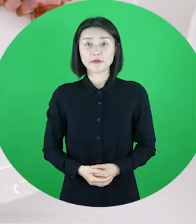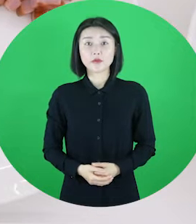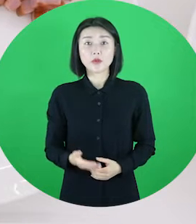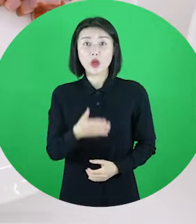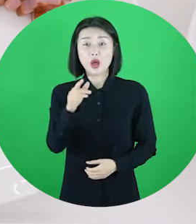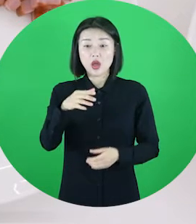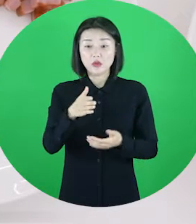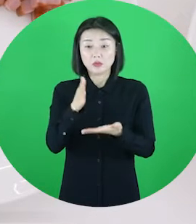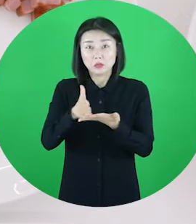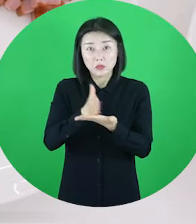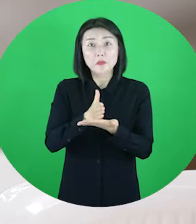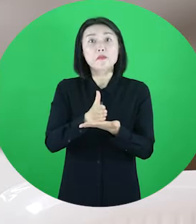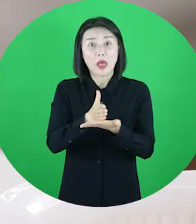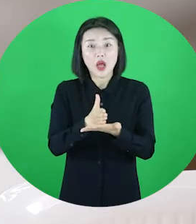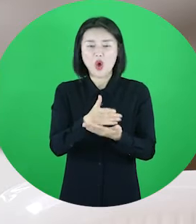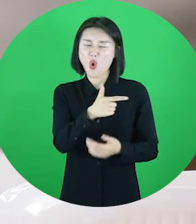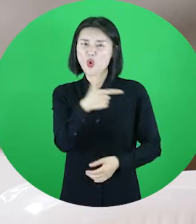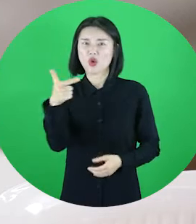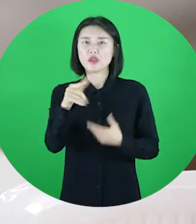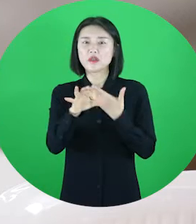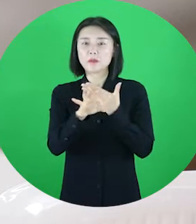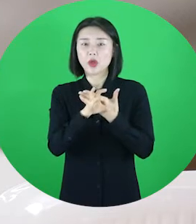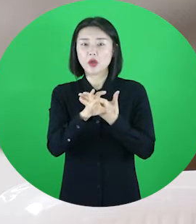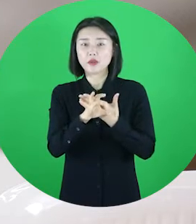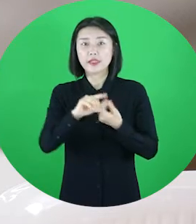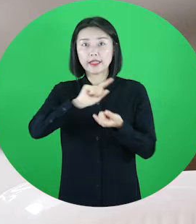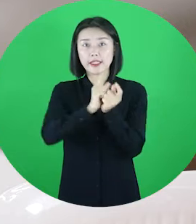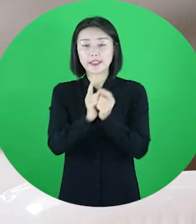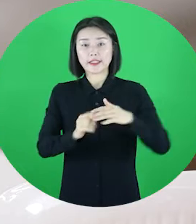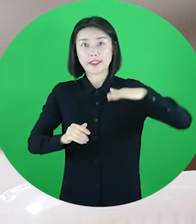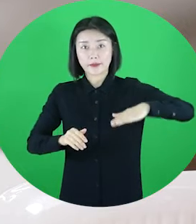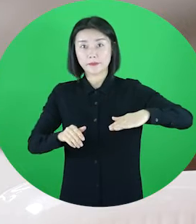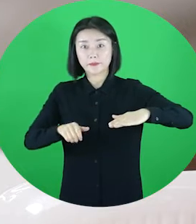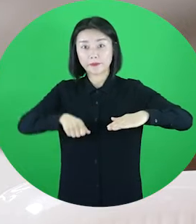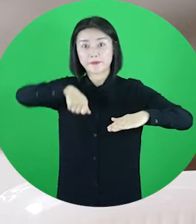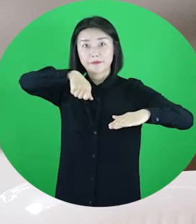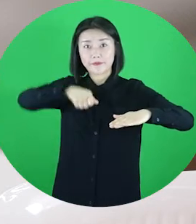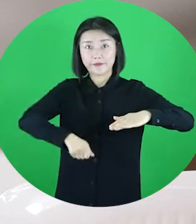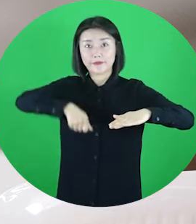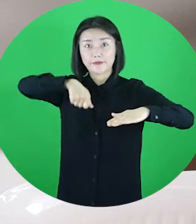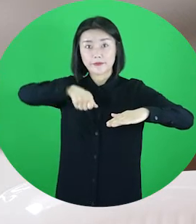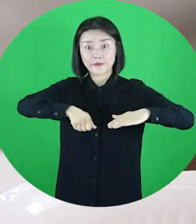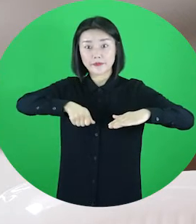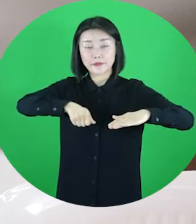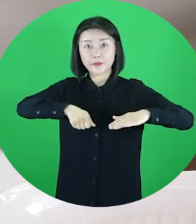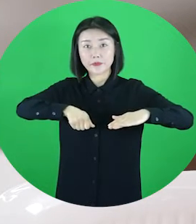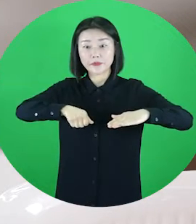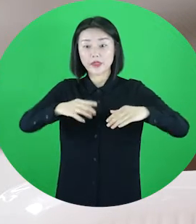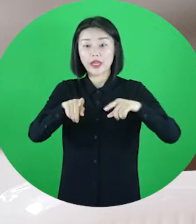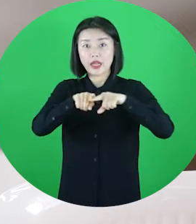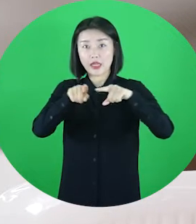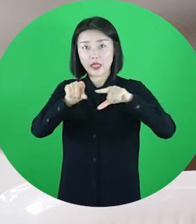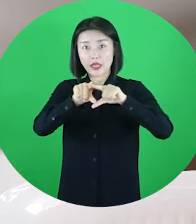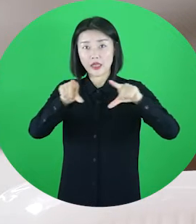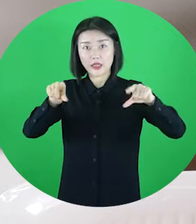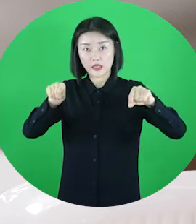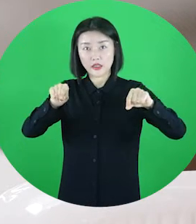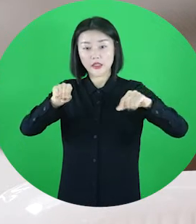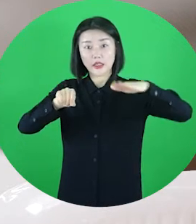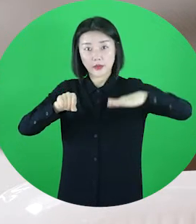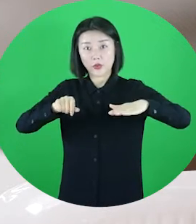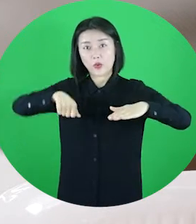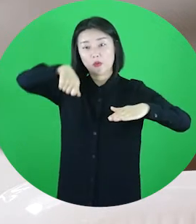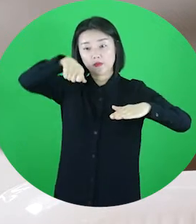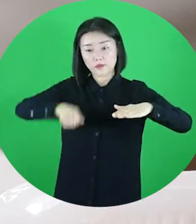혹시 큰 조각이 있다면 네, 칼등을 손으로 눌러준 다음에 아랫부분만 눌러주면서 이렇게